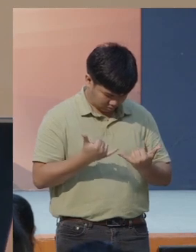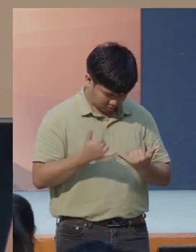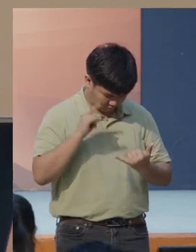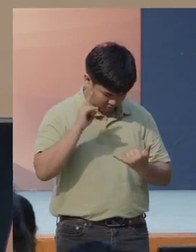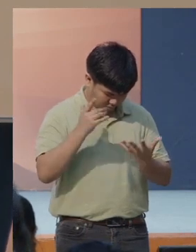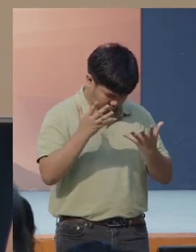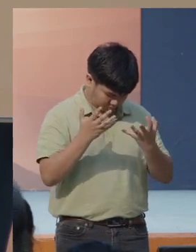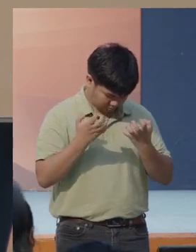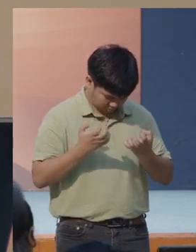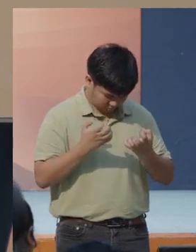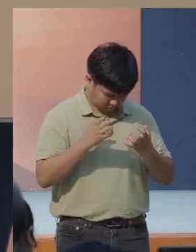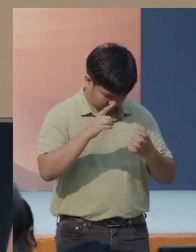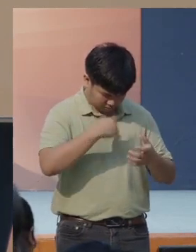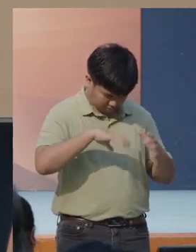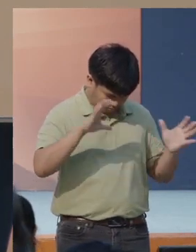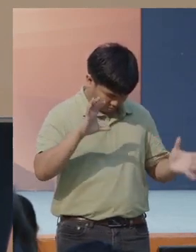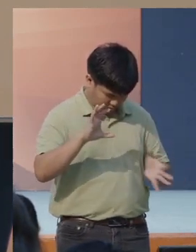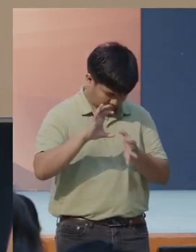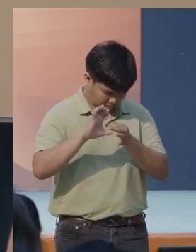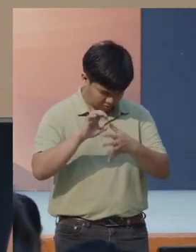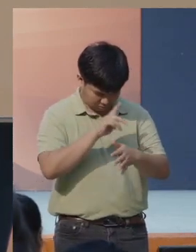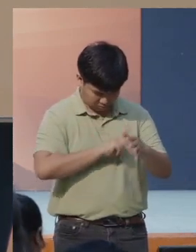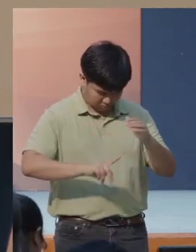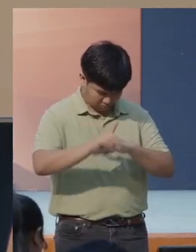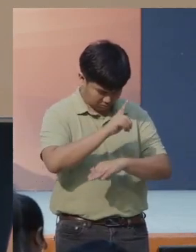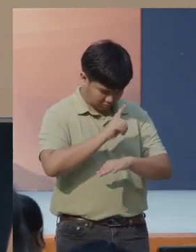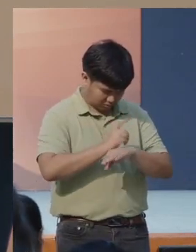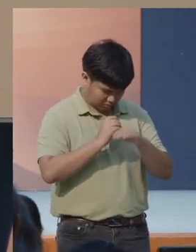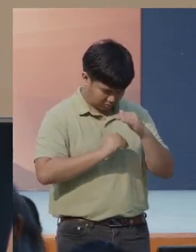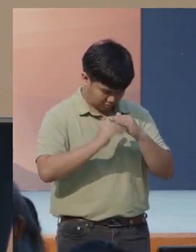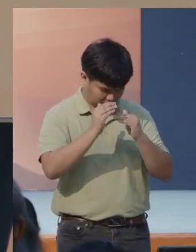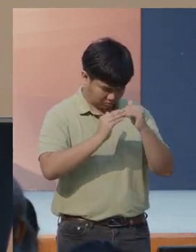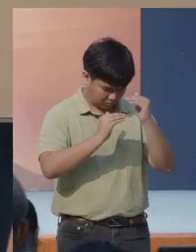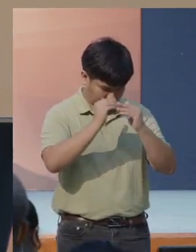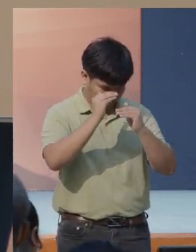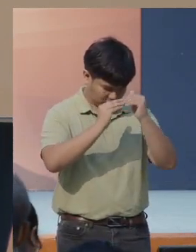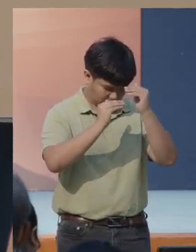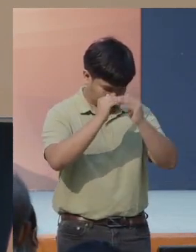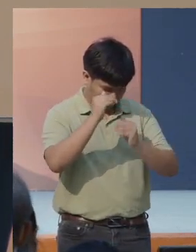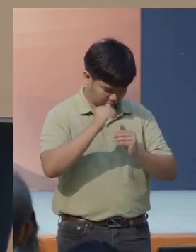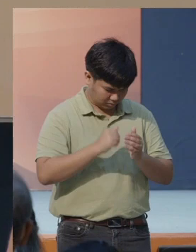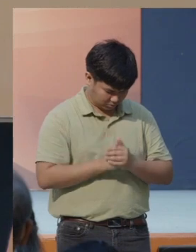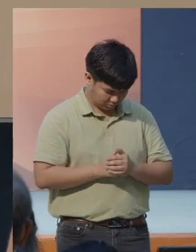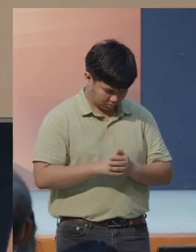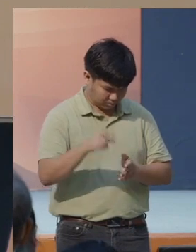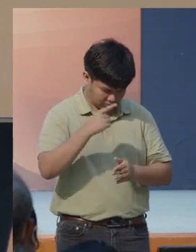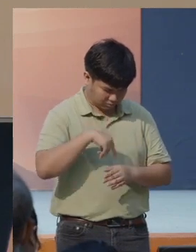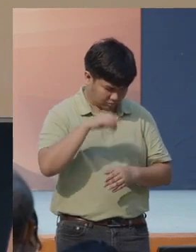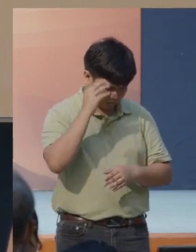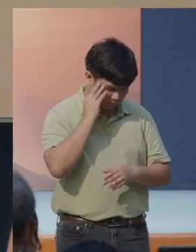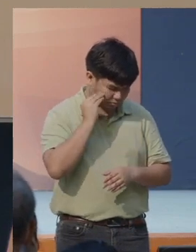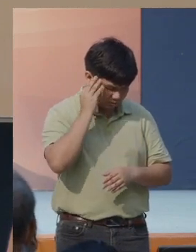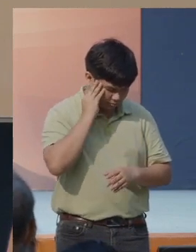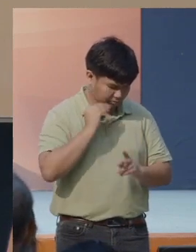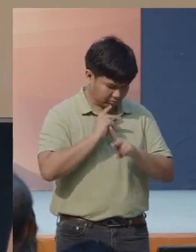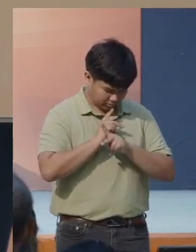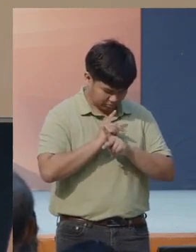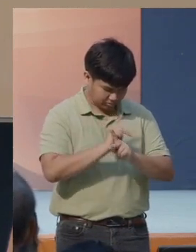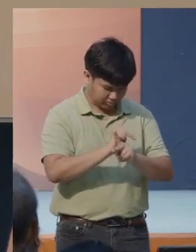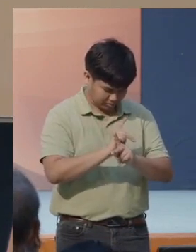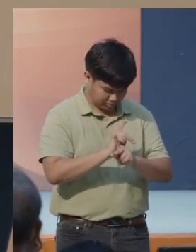nais nyo na mapabilang kami sa kingdom building para yung experience ng refuge